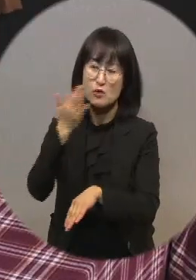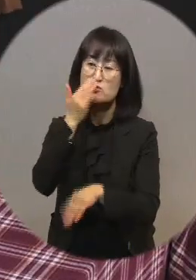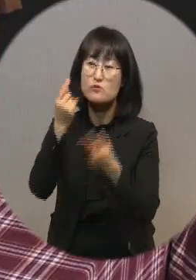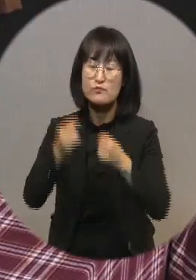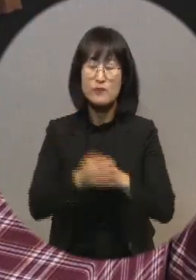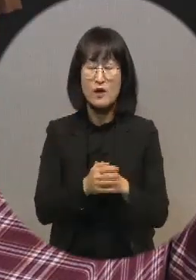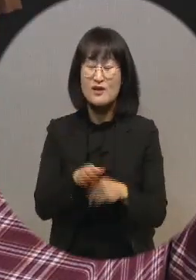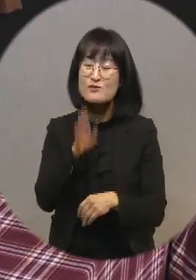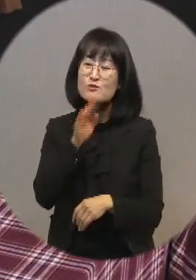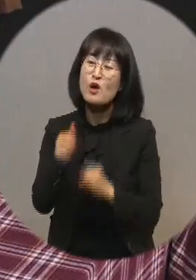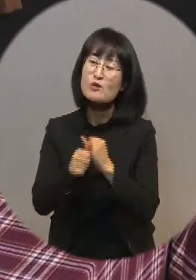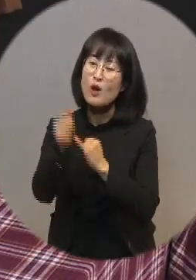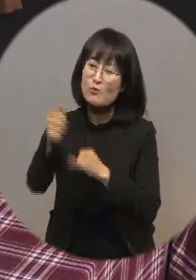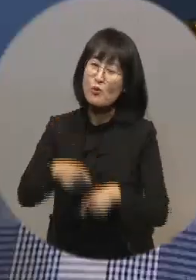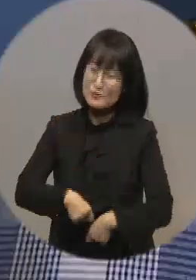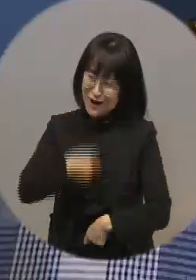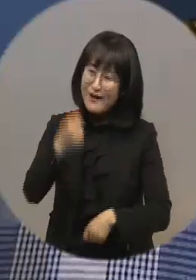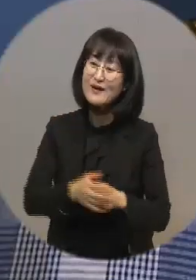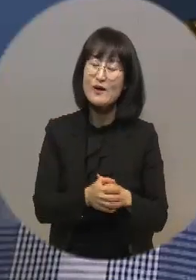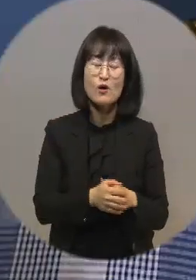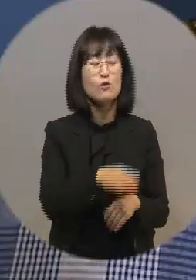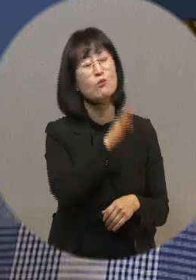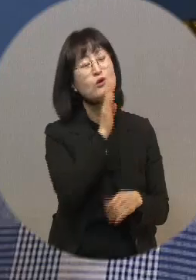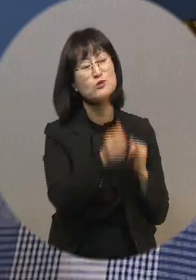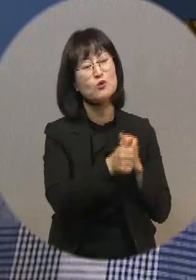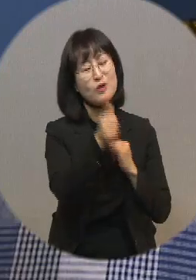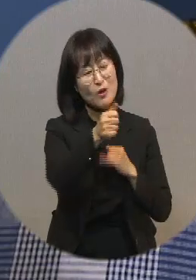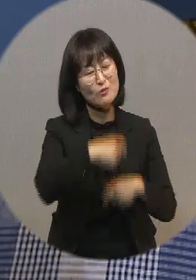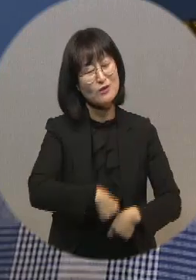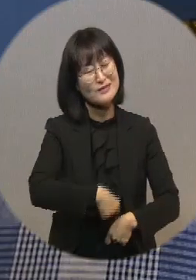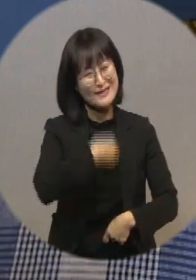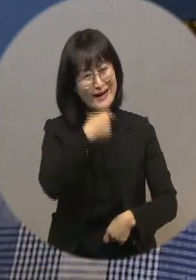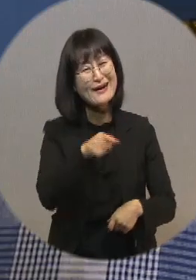막 아껴주고 싶어요. 근데 너무 애기처럼 또 안 끼면